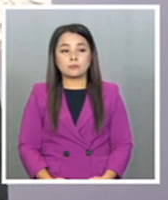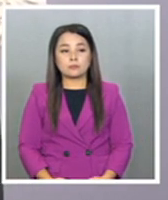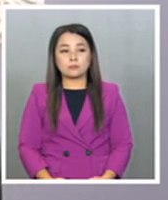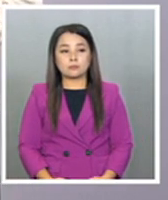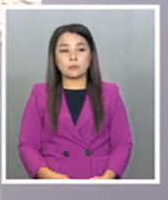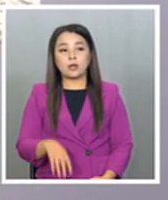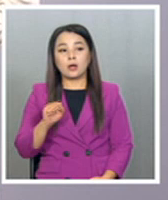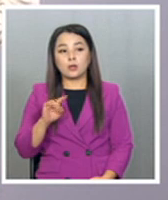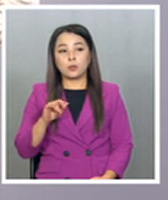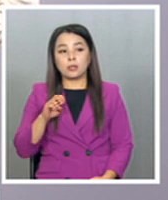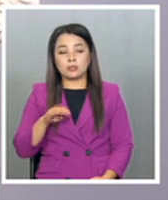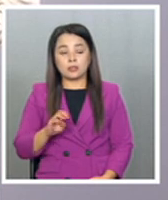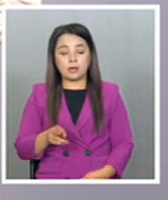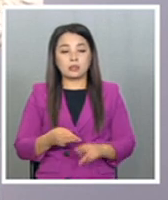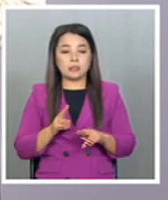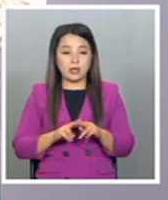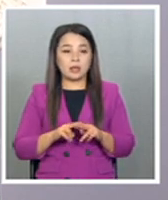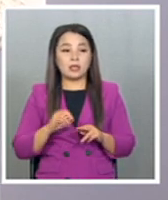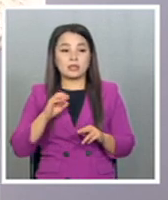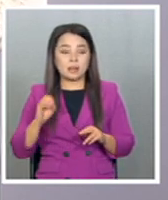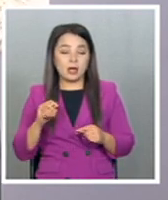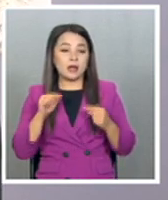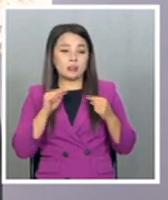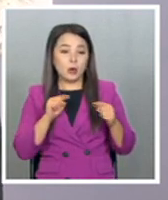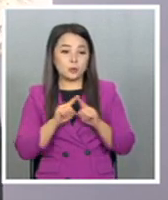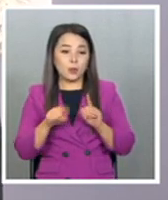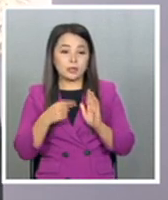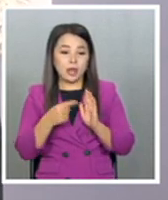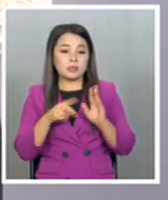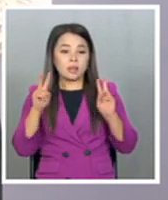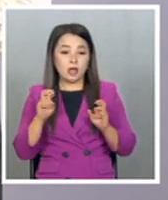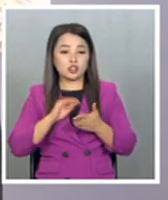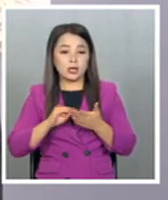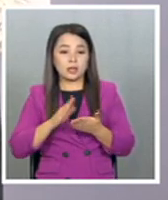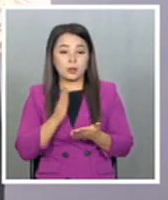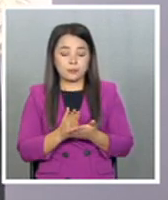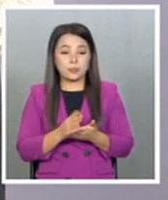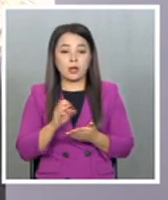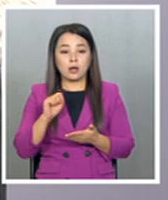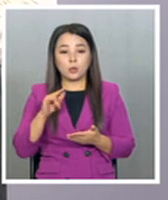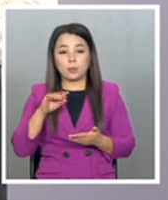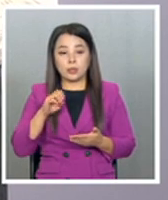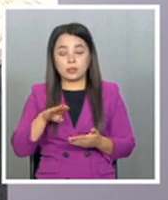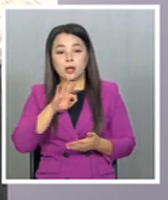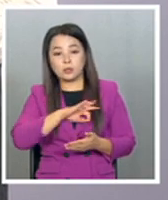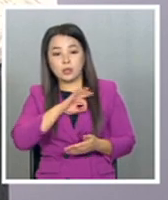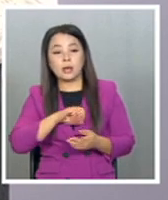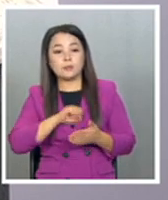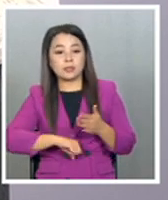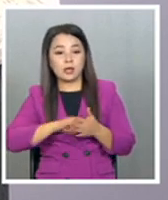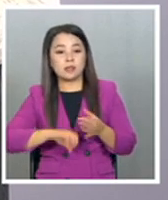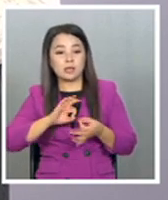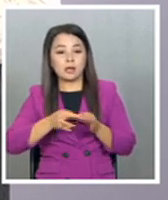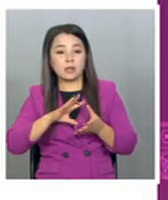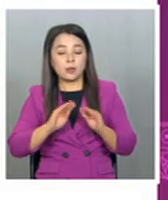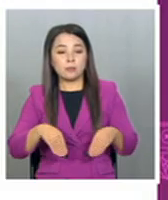алайық. Аргументтік эссе көбінесе қарама қайшылық тудыратын тақырыптарда жазылады. Аргументтер қолдайтын себептермен бірге берілуі